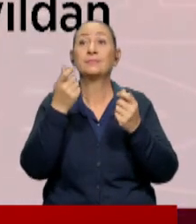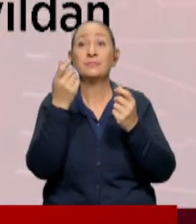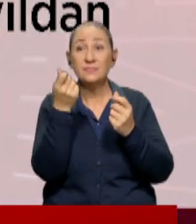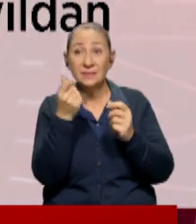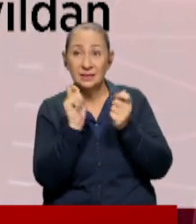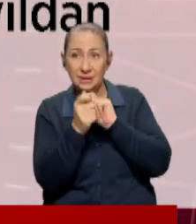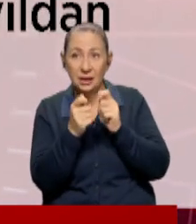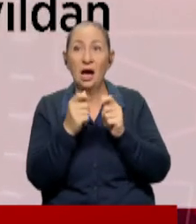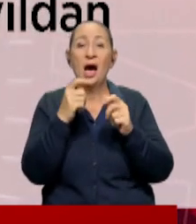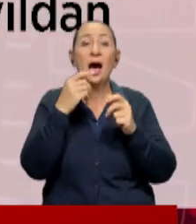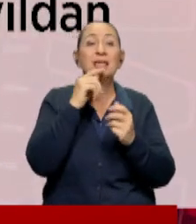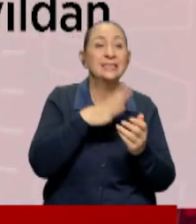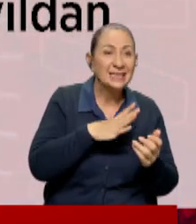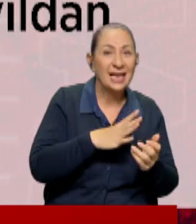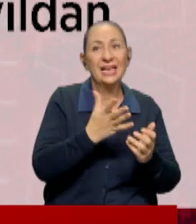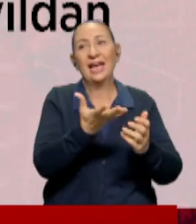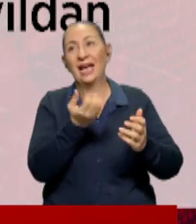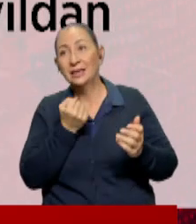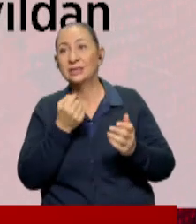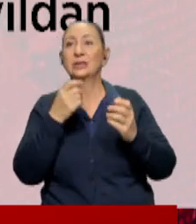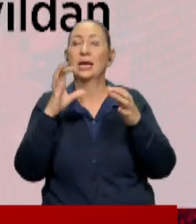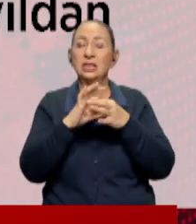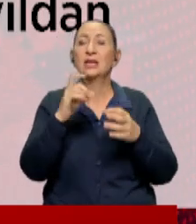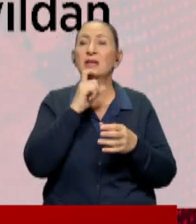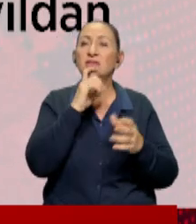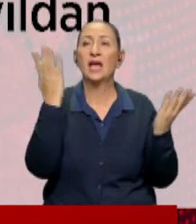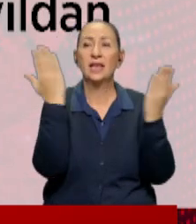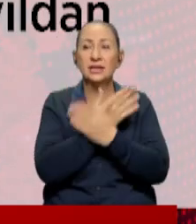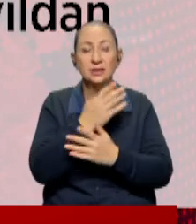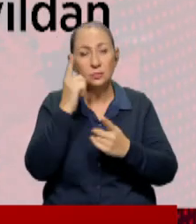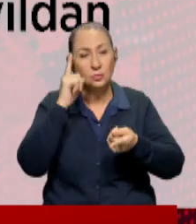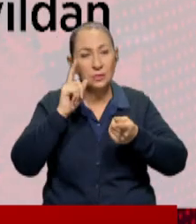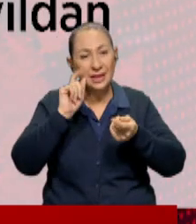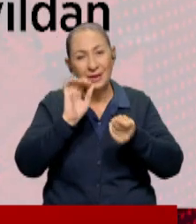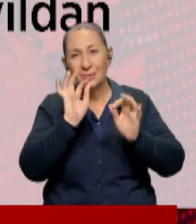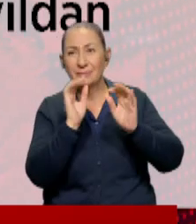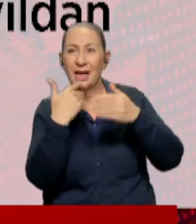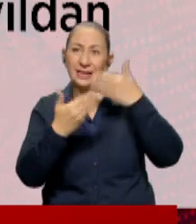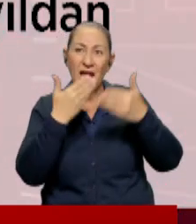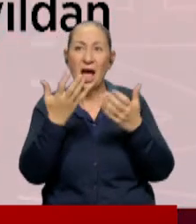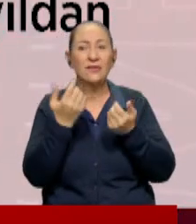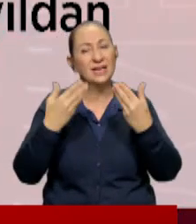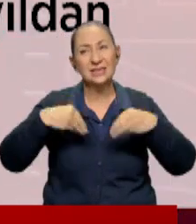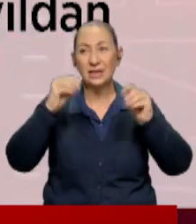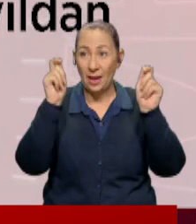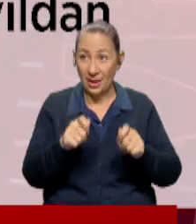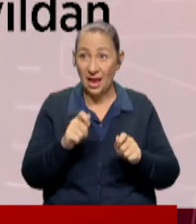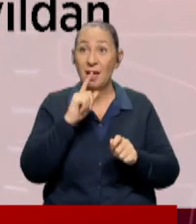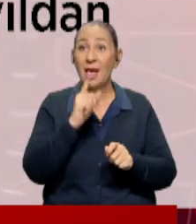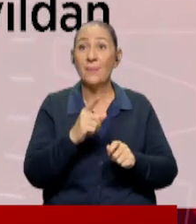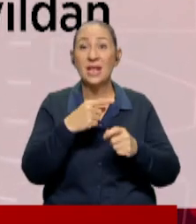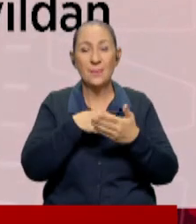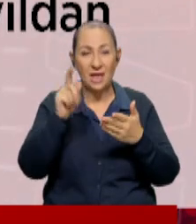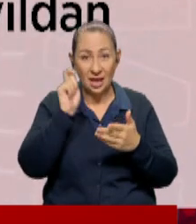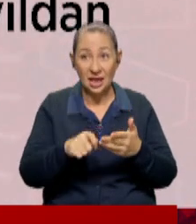fiyatlarına, fiyat değişimlerine, arz ve taleplerine ilişkin yanlış veya yanıltıcı izlenim uyandırmak amacı amacıyla alım veya satım yapanlar, emir